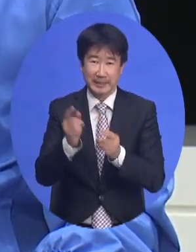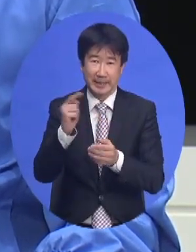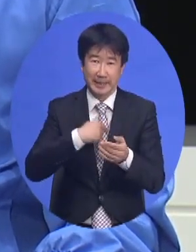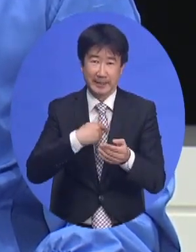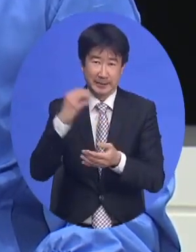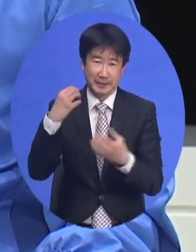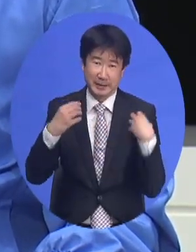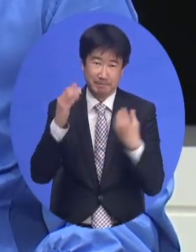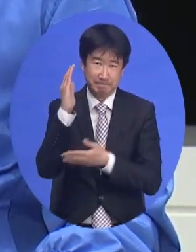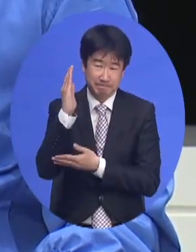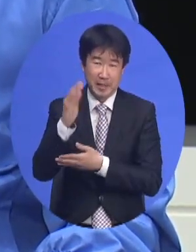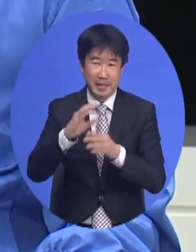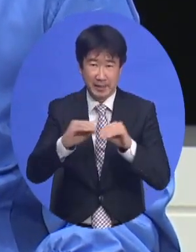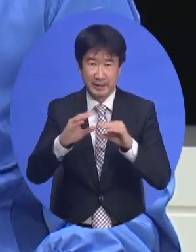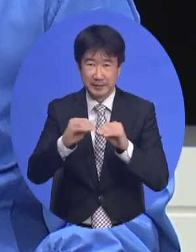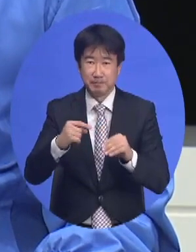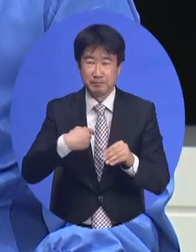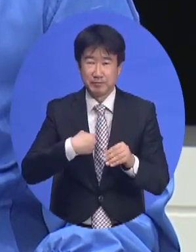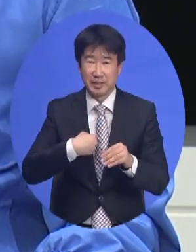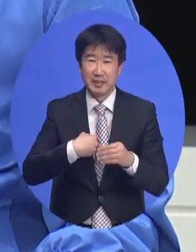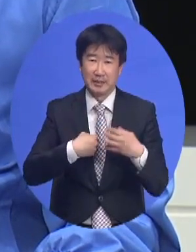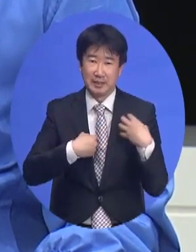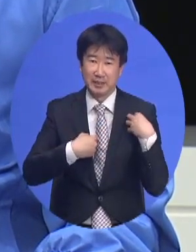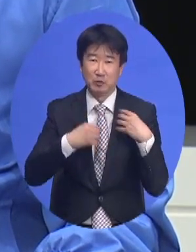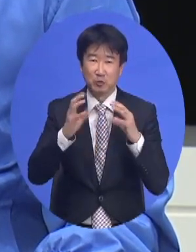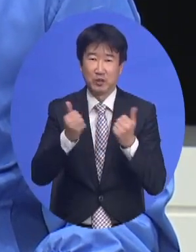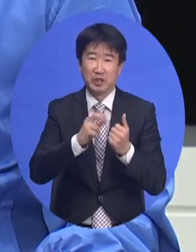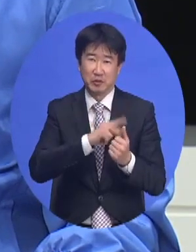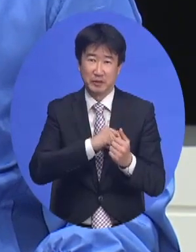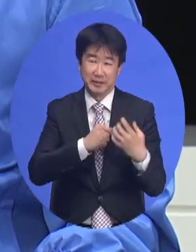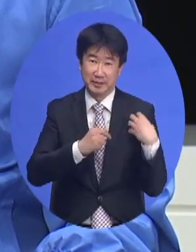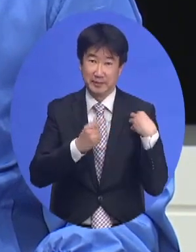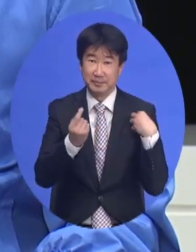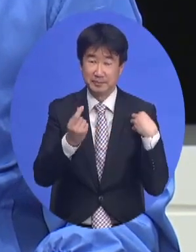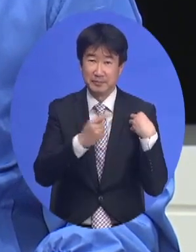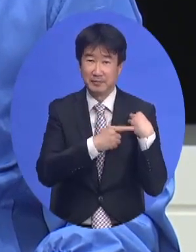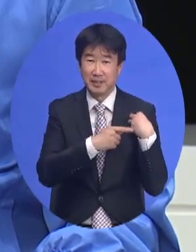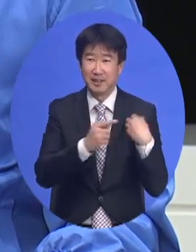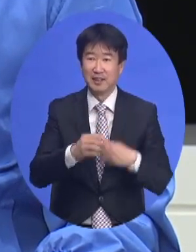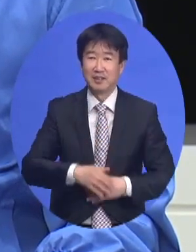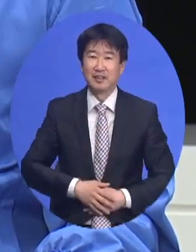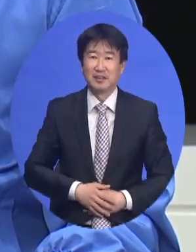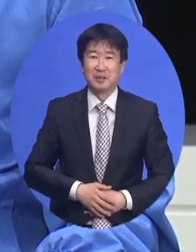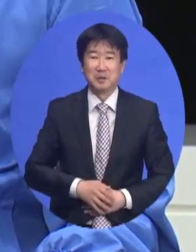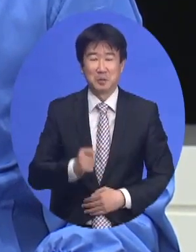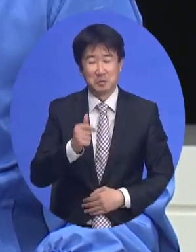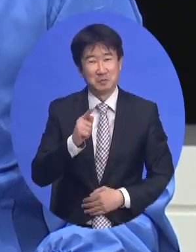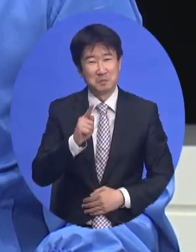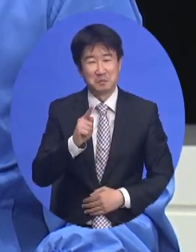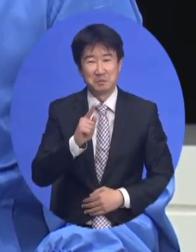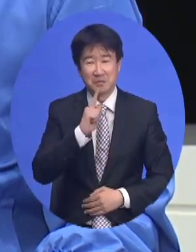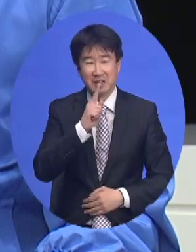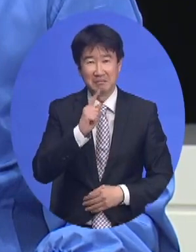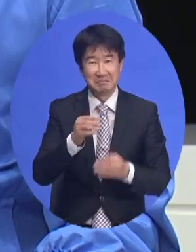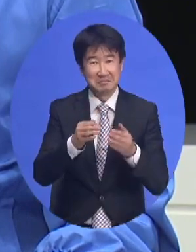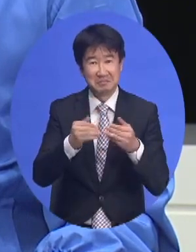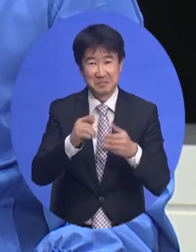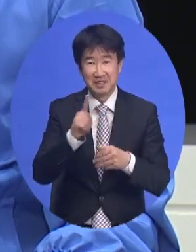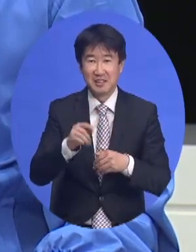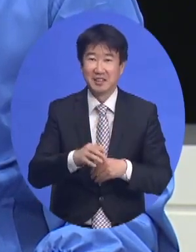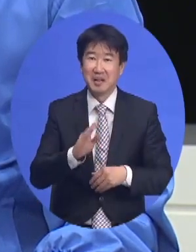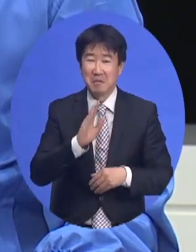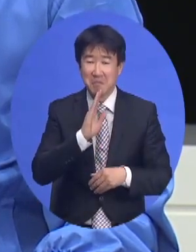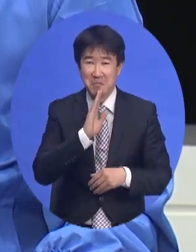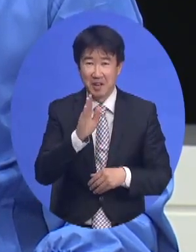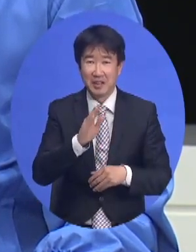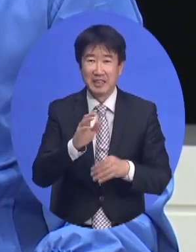그 문제를 풀어가는 게 아닐까요? 그 좀 외람된 말씀입니다만 제가 바로